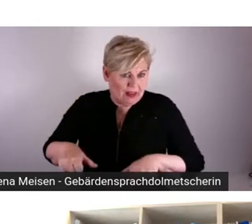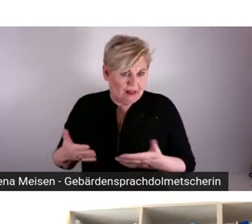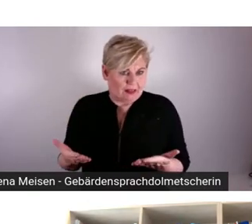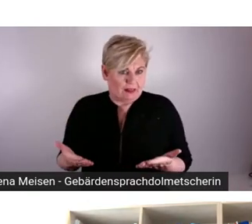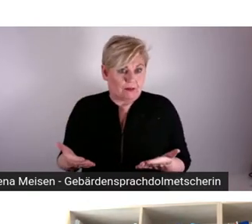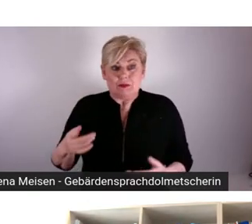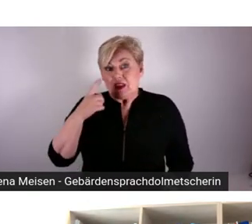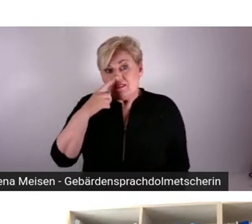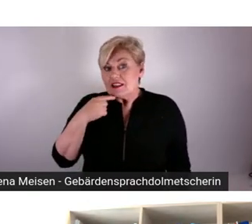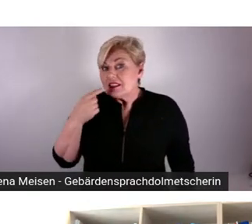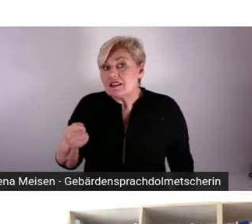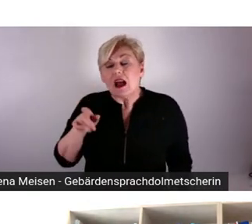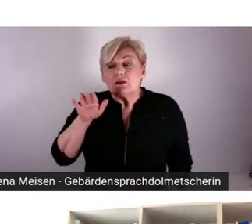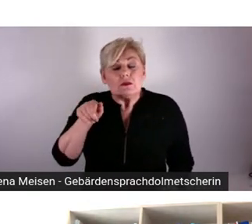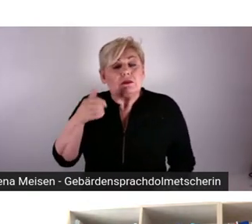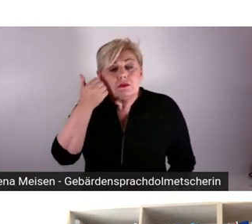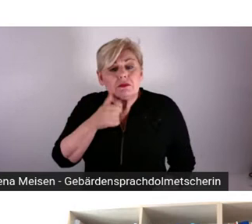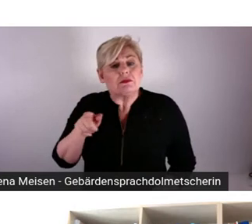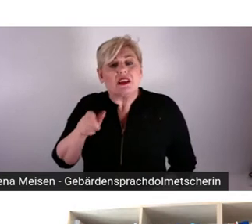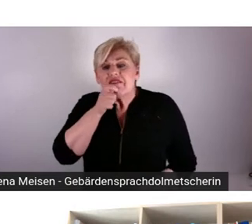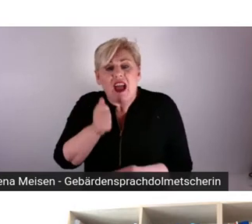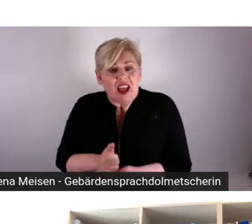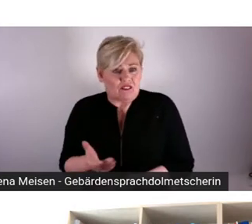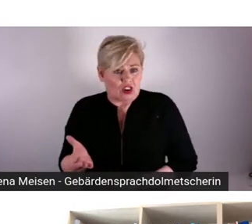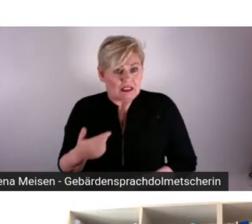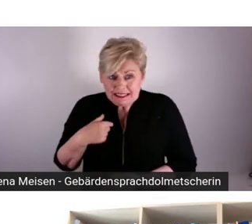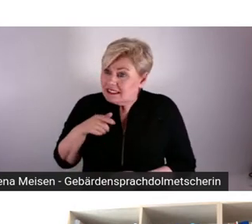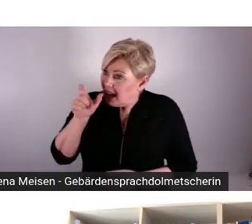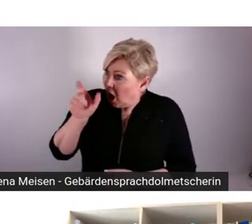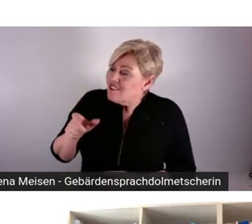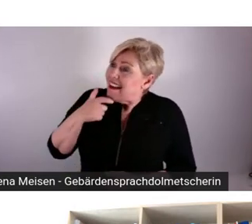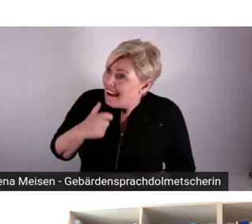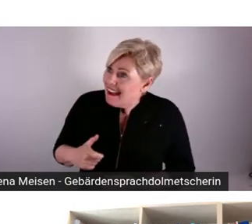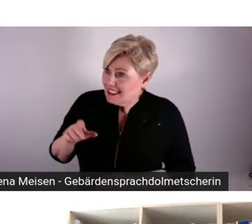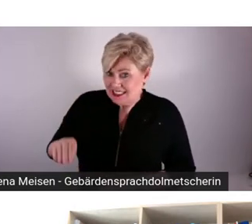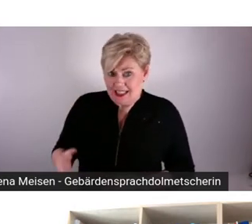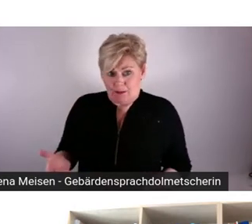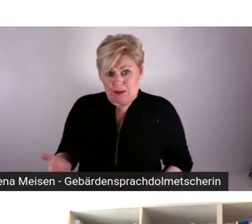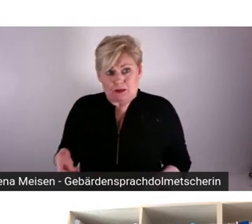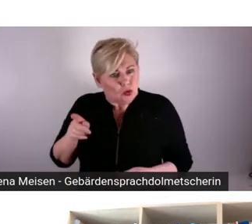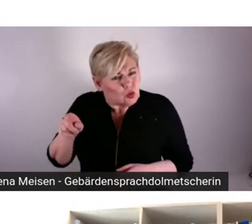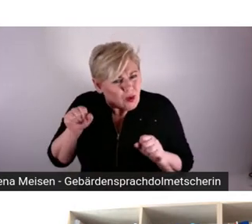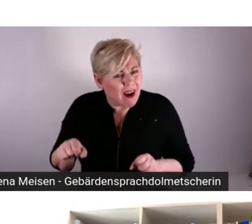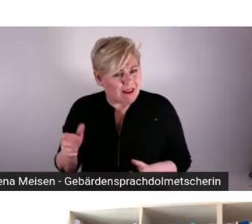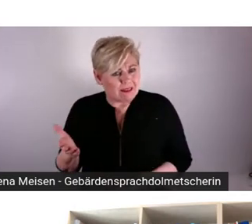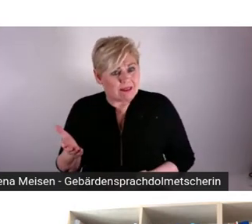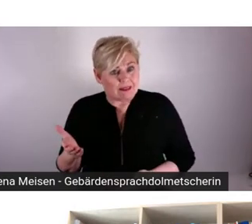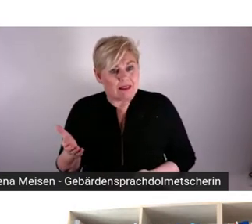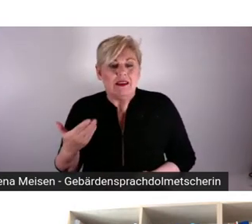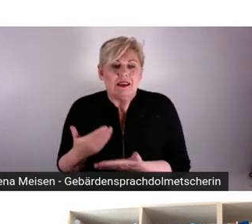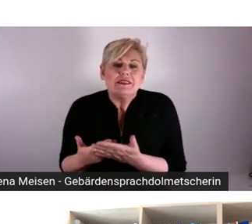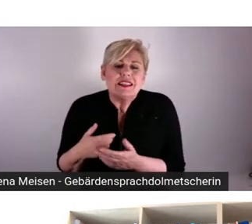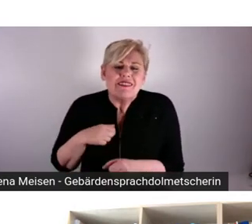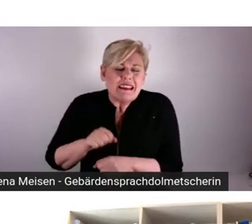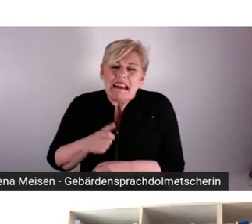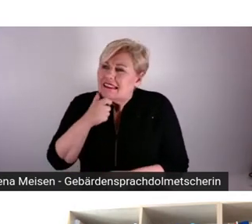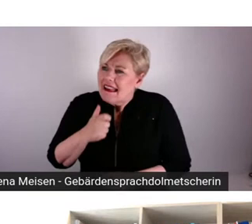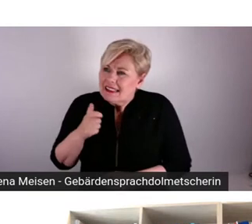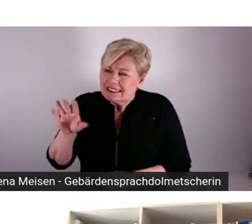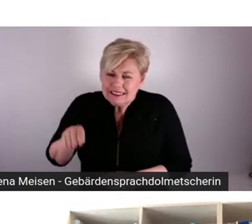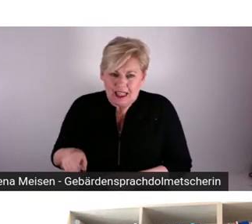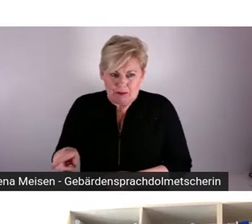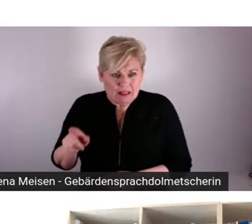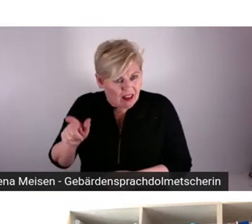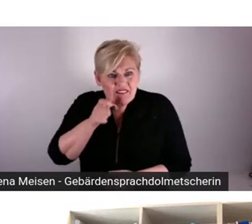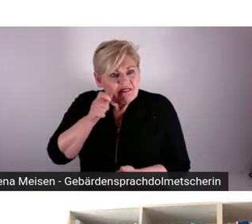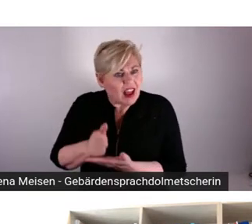für dein Handeln bist du verantwortlich und ich nehme dich ernst, du kannst das und deshalb kann ich dich ernst nehmen dabei und kann dir diese Verantwortung